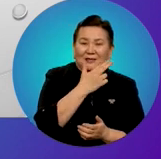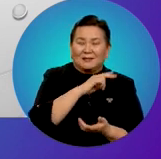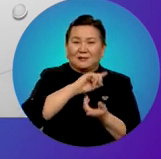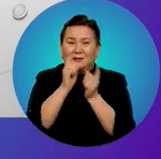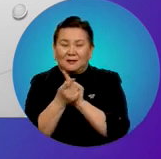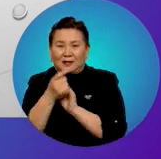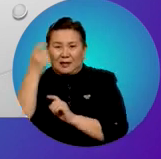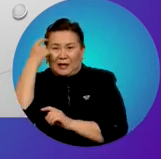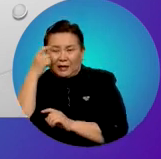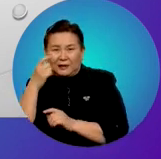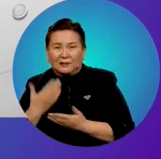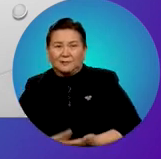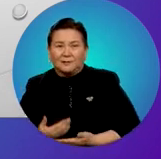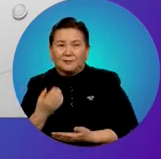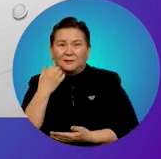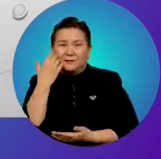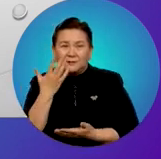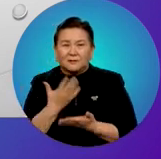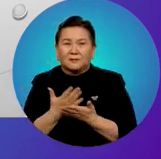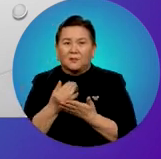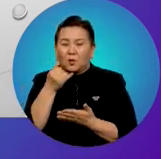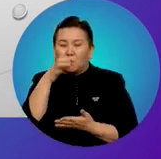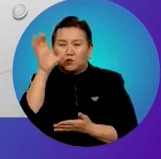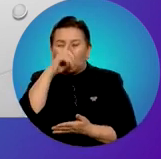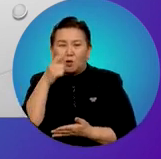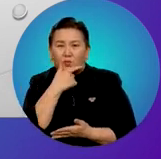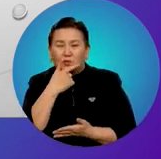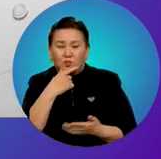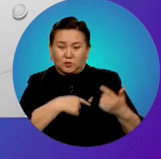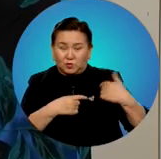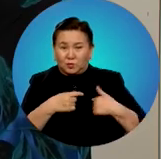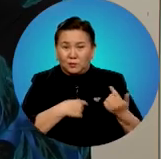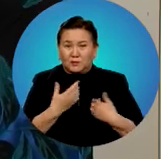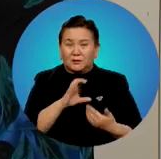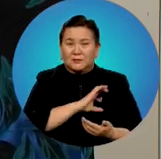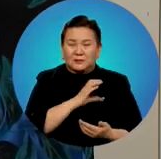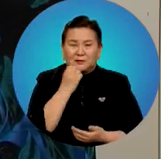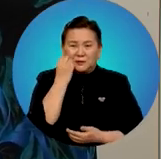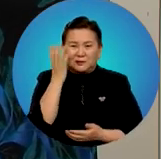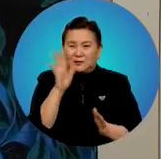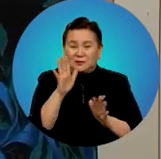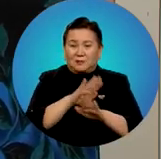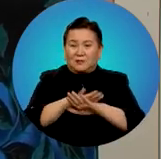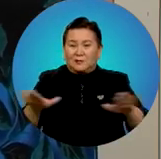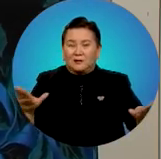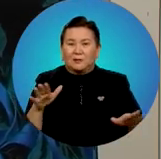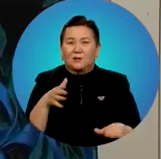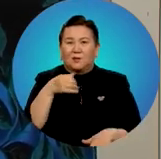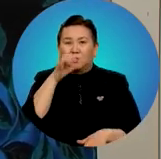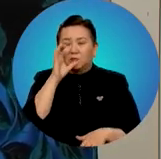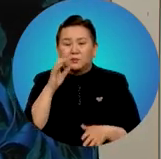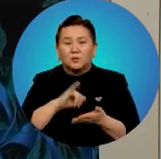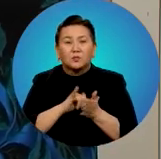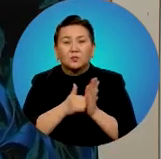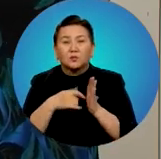уудам тал нутагт амьдардаг мөртлөө балахгүй ус олдохгүй байгаа энэ зовлонг үзүүлэхдээ илчилгүй эрэм тал балахгүй ус гэсэн. Агуулгын